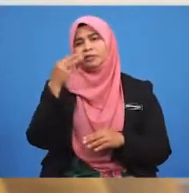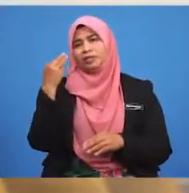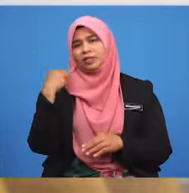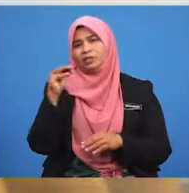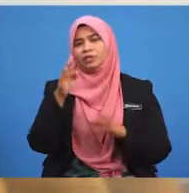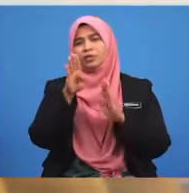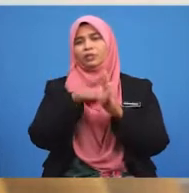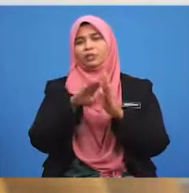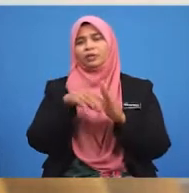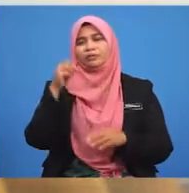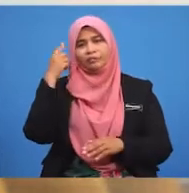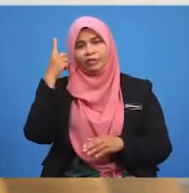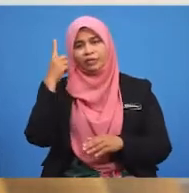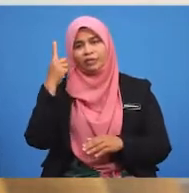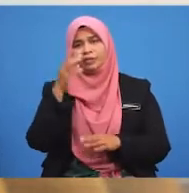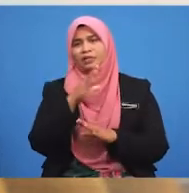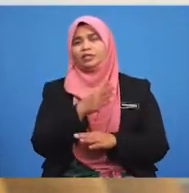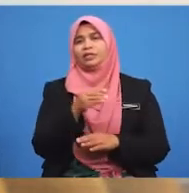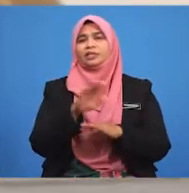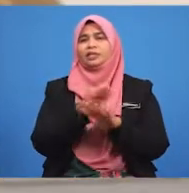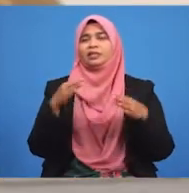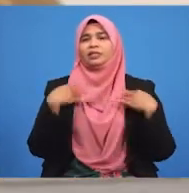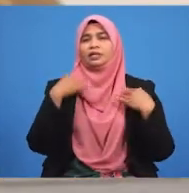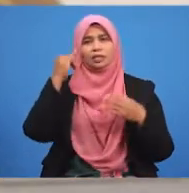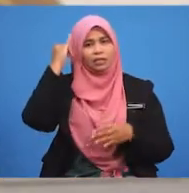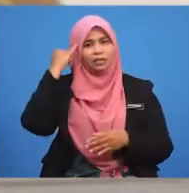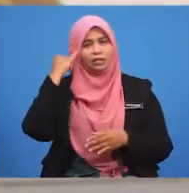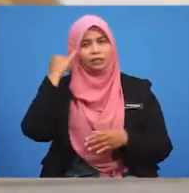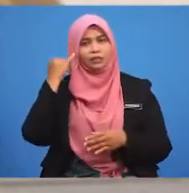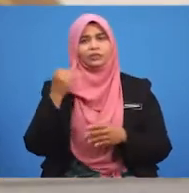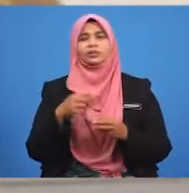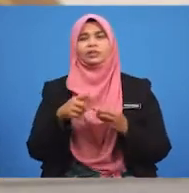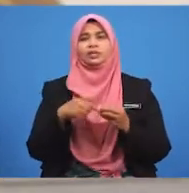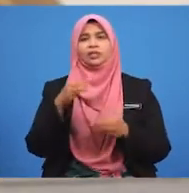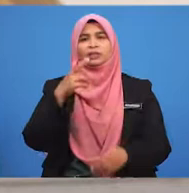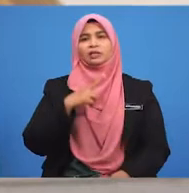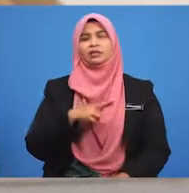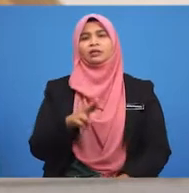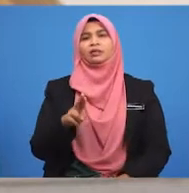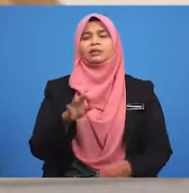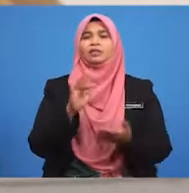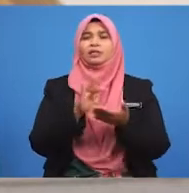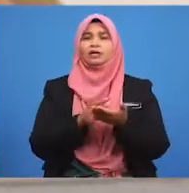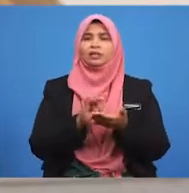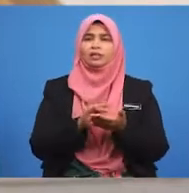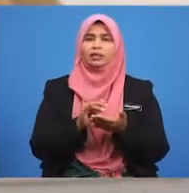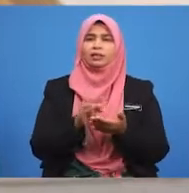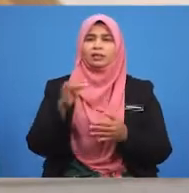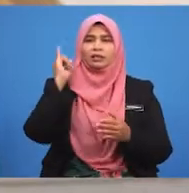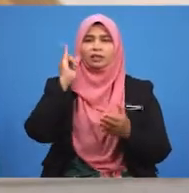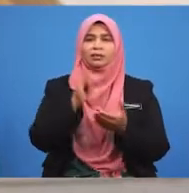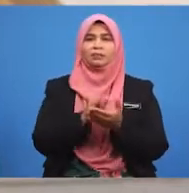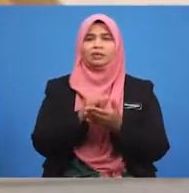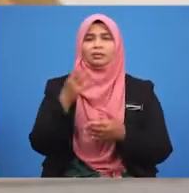disampaikan kepada mereka, kerana mereka kurang arif, tiada ilmu pengetahuan yang mendalam tentang agama.